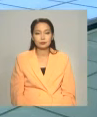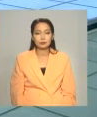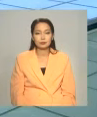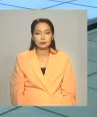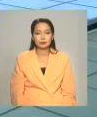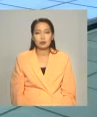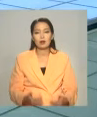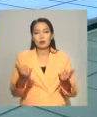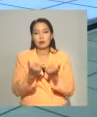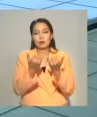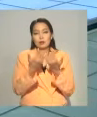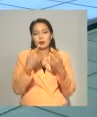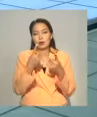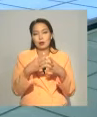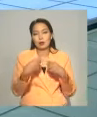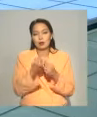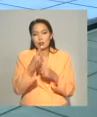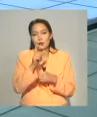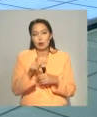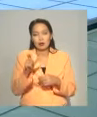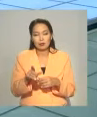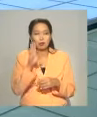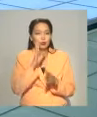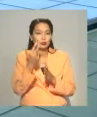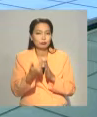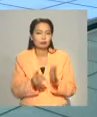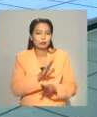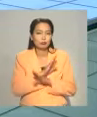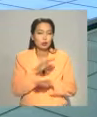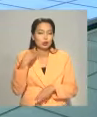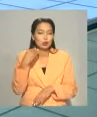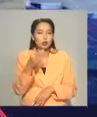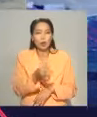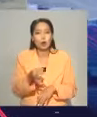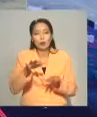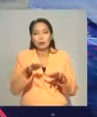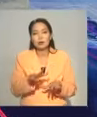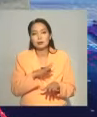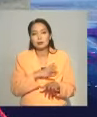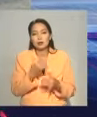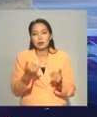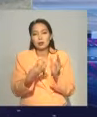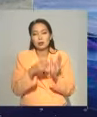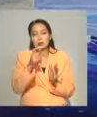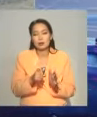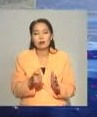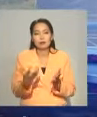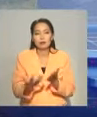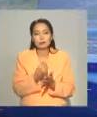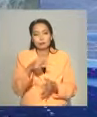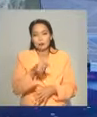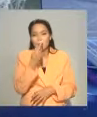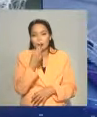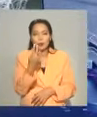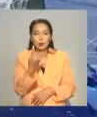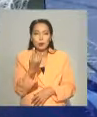Тойдан шыққан бір әулеттің 11 адамы суға батып кетті. Оқиға Түркістан облысында болған. Әзірге 9 адамның денесі табылды. Арасында кәмелетке толмаған 3